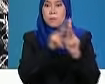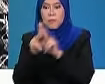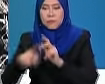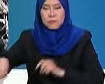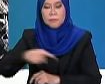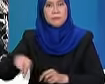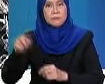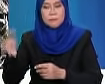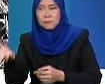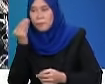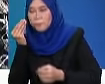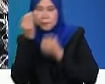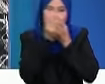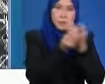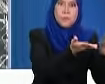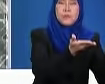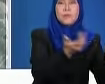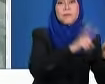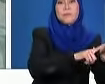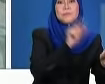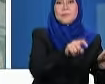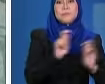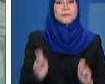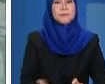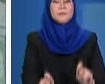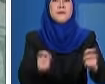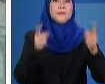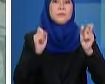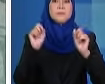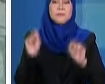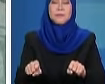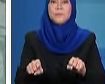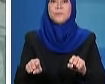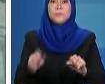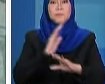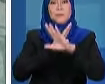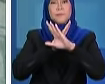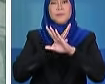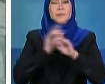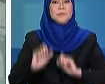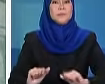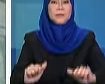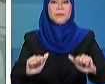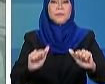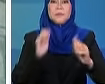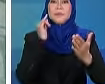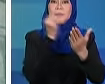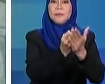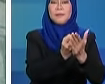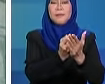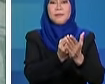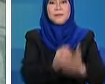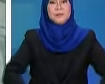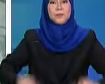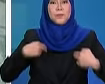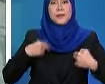melaporkan sebagai activity pembunuhan penyu agar tindakan segera dapat diambil bagi membendung kegiatan jeda ya kehidupan liar